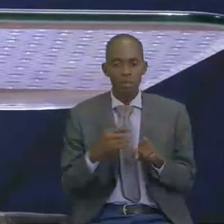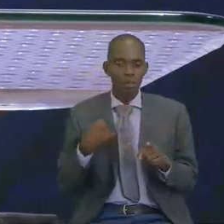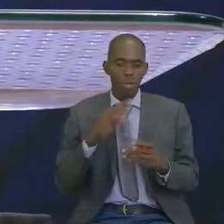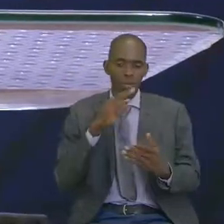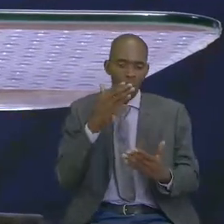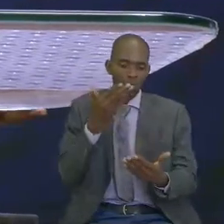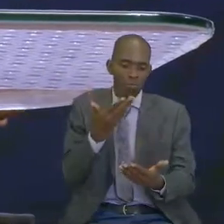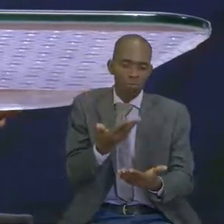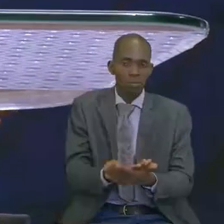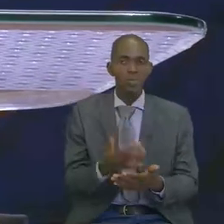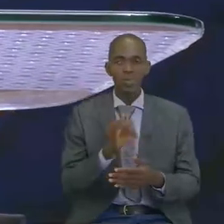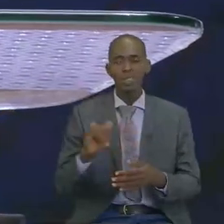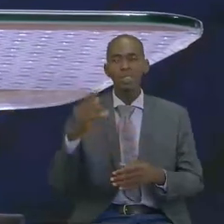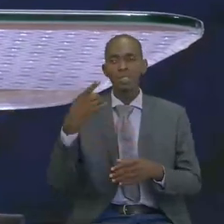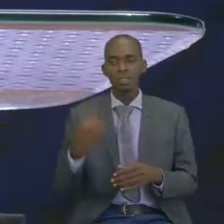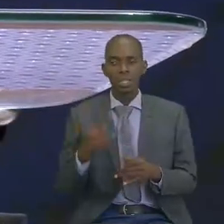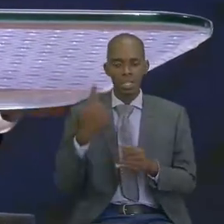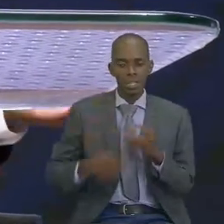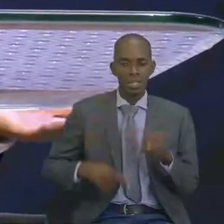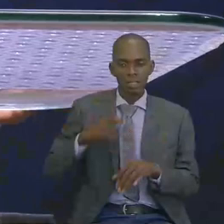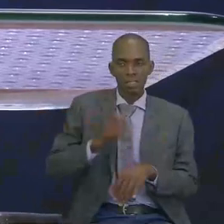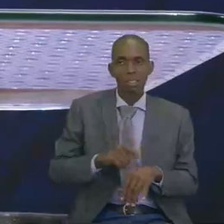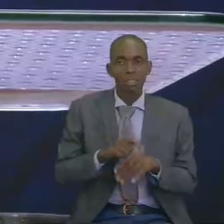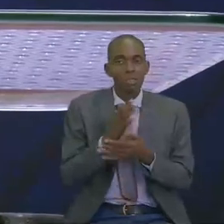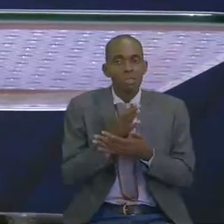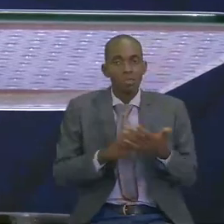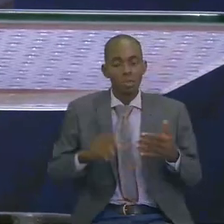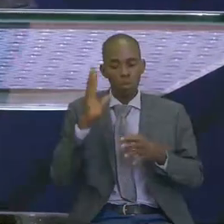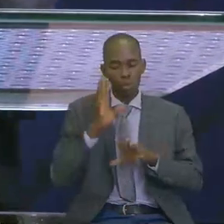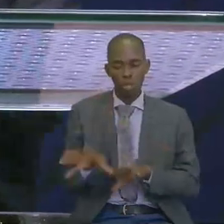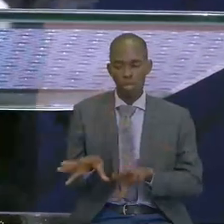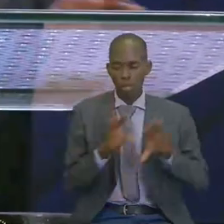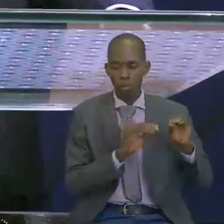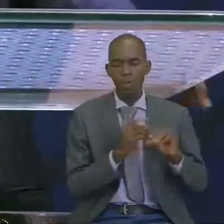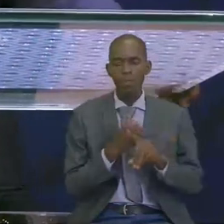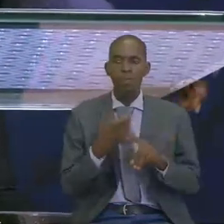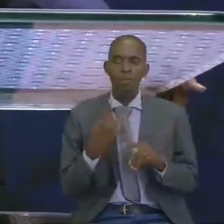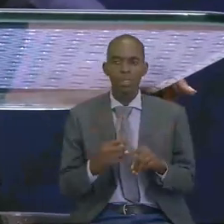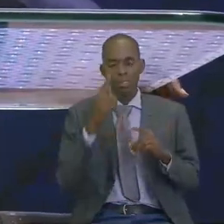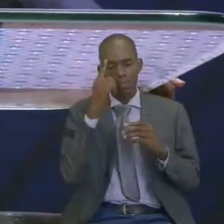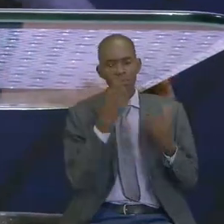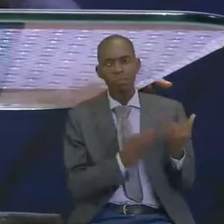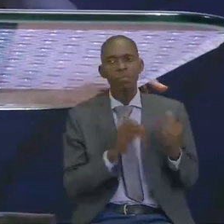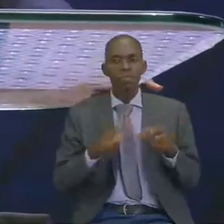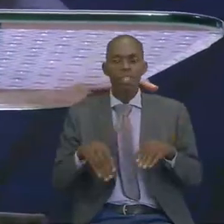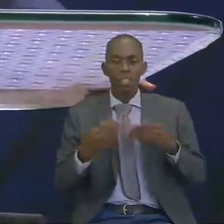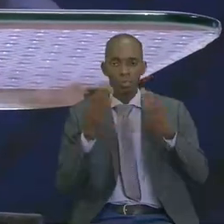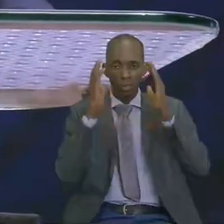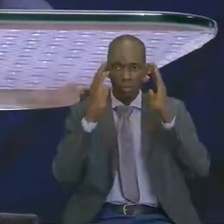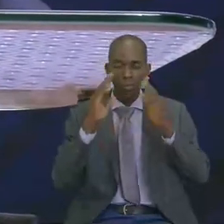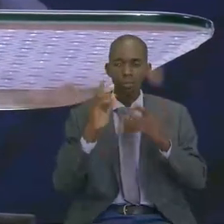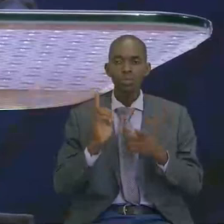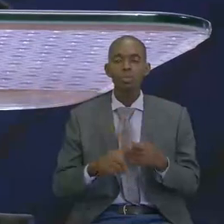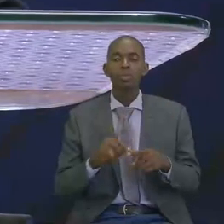s'approchait les derniers jours, les derniers temps, quelques-uns abandonneront la foi pour s'attacher à des